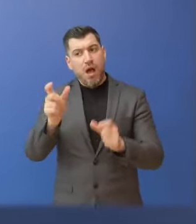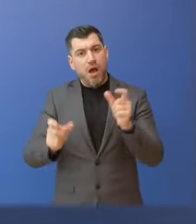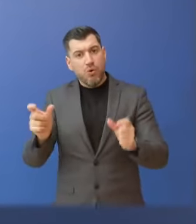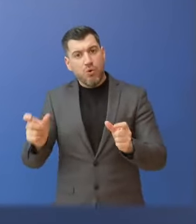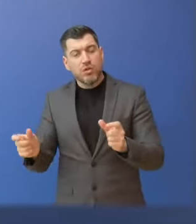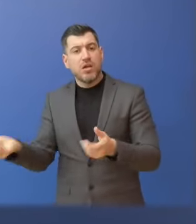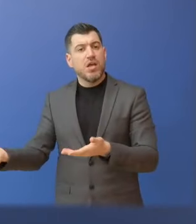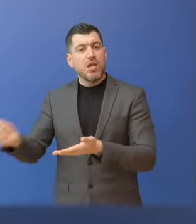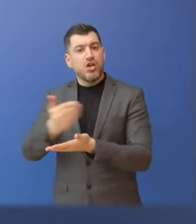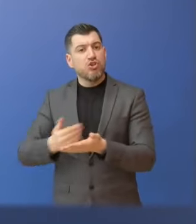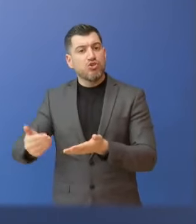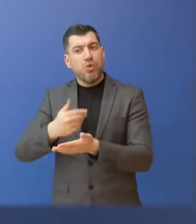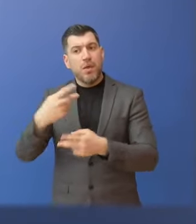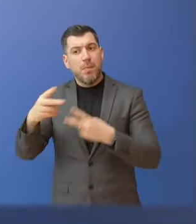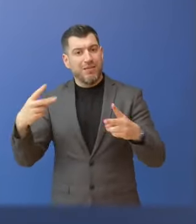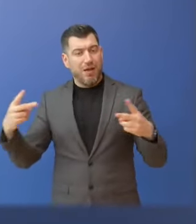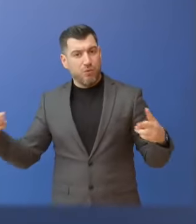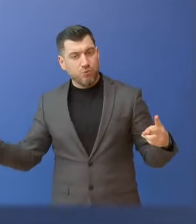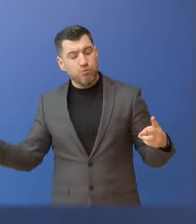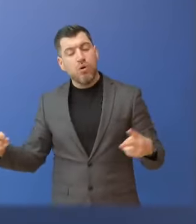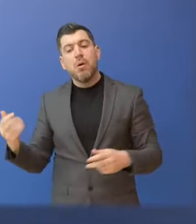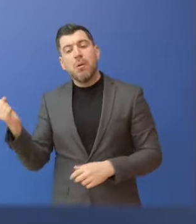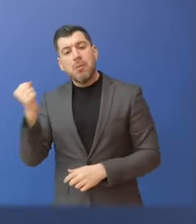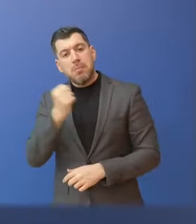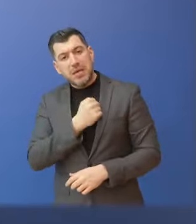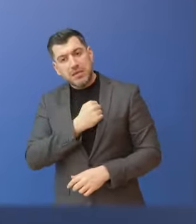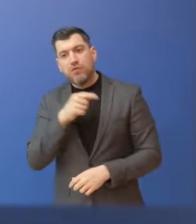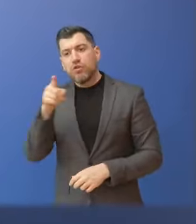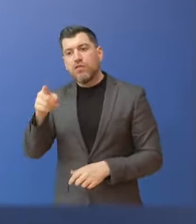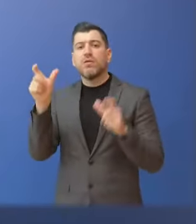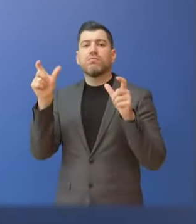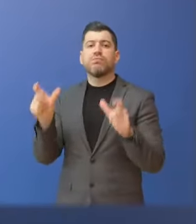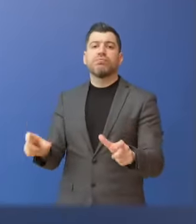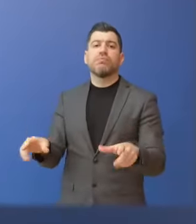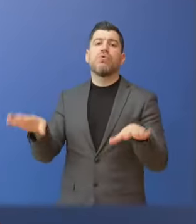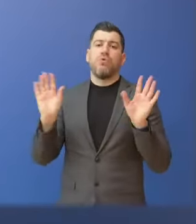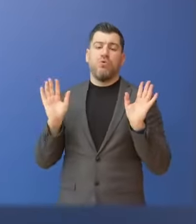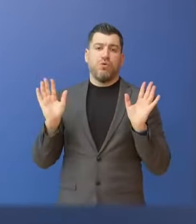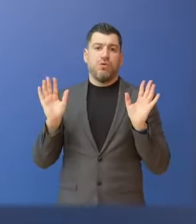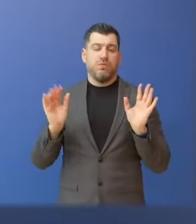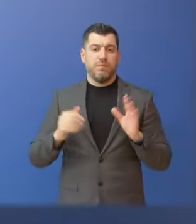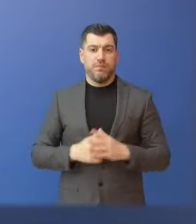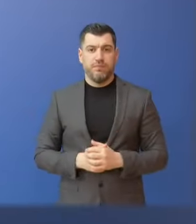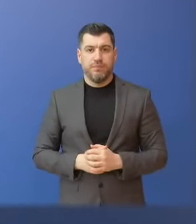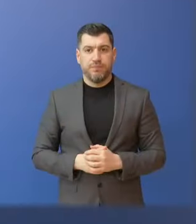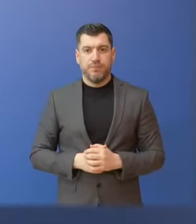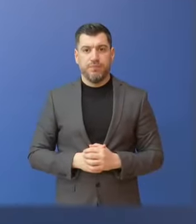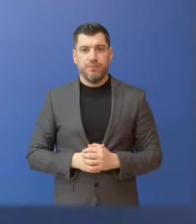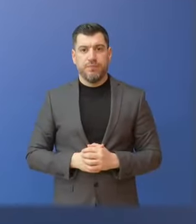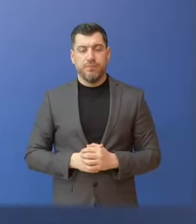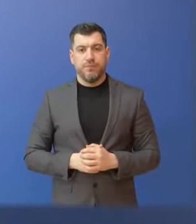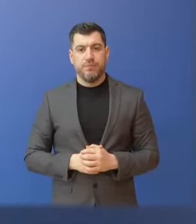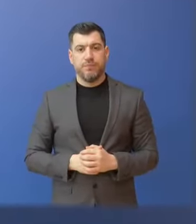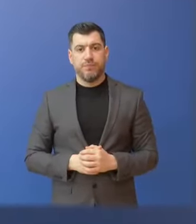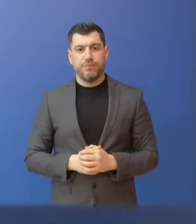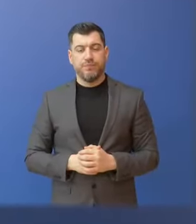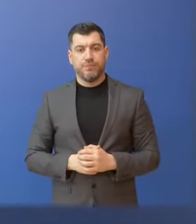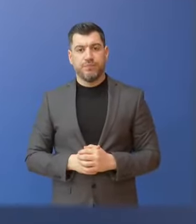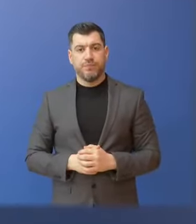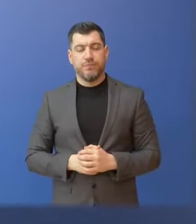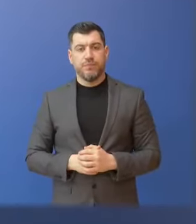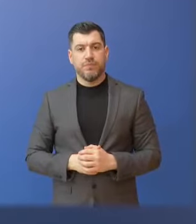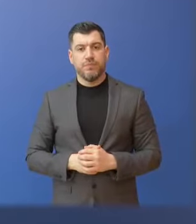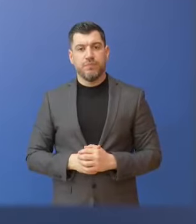θέση των ανθρώπων του πρωτογενούς τομέα θα θα προχωρήσουμε παρακάτω όλοι μαζί ανέλυσα μια σειρά από